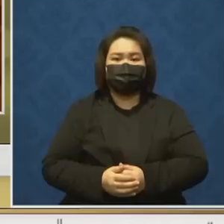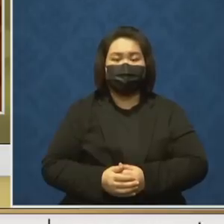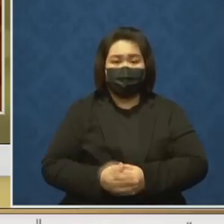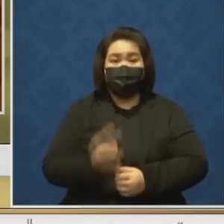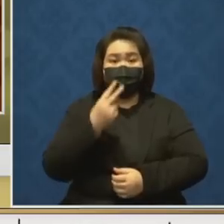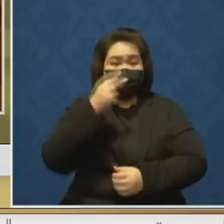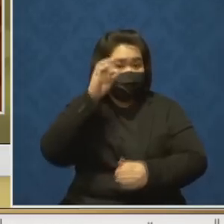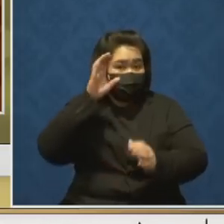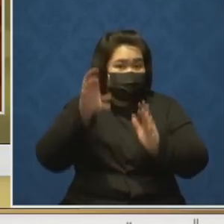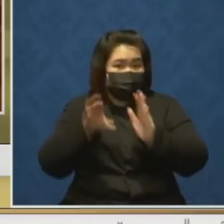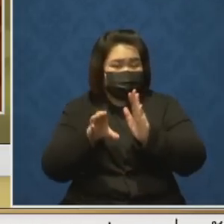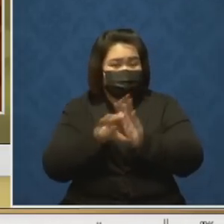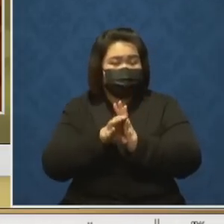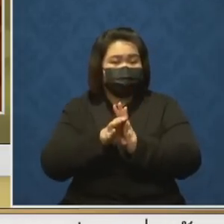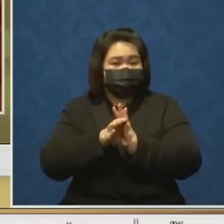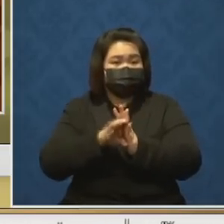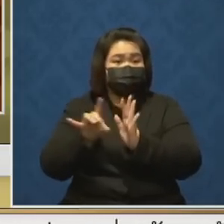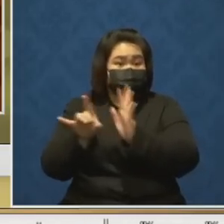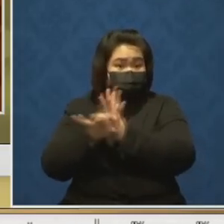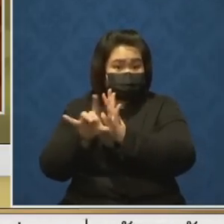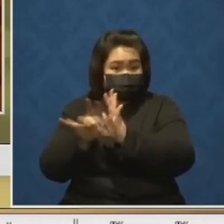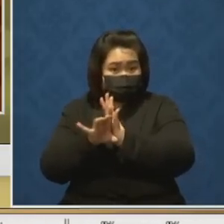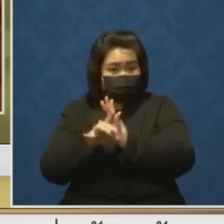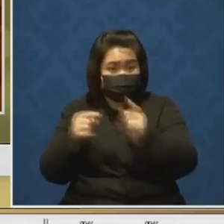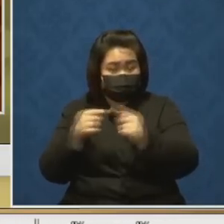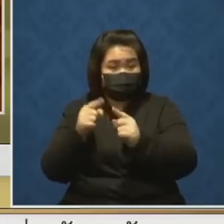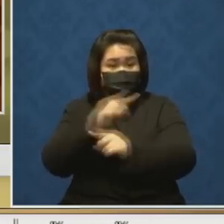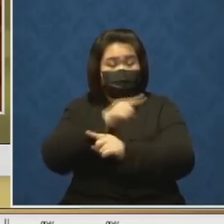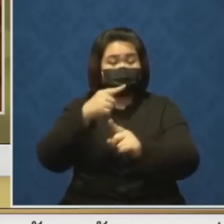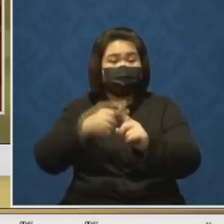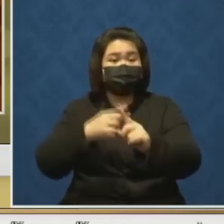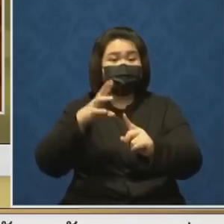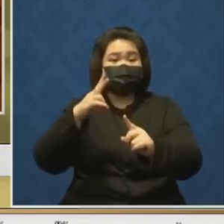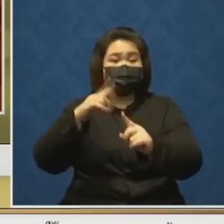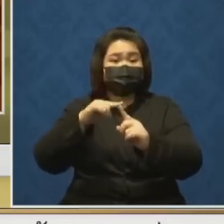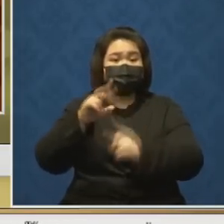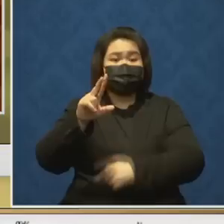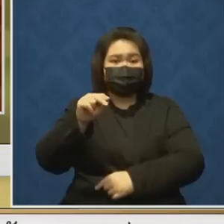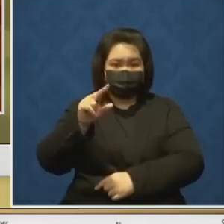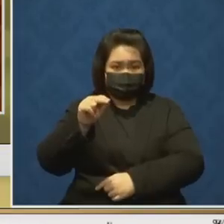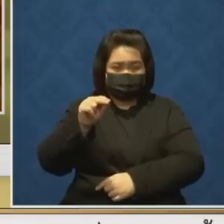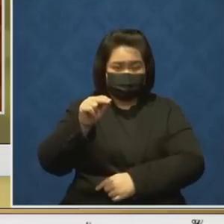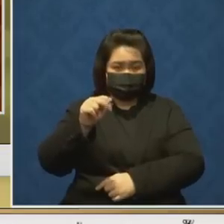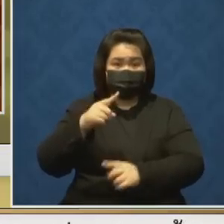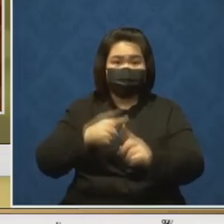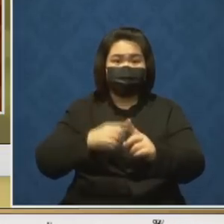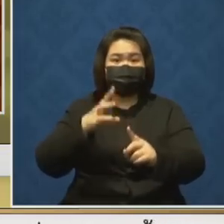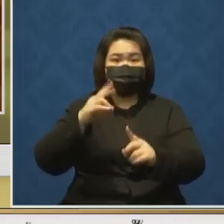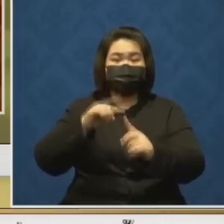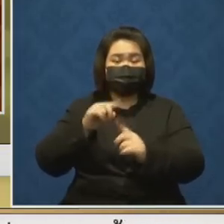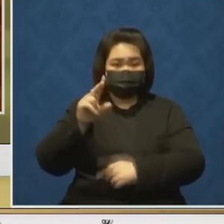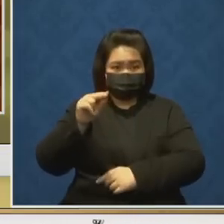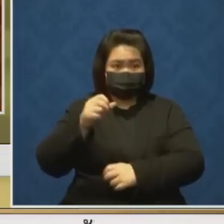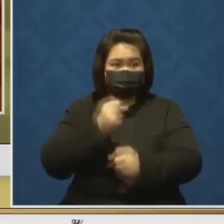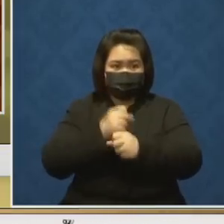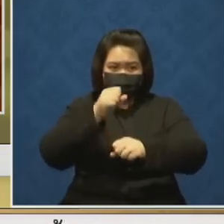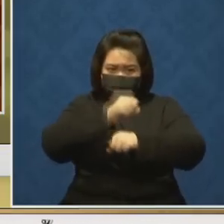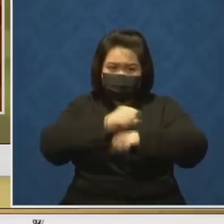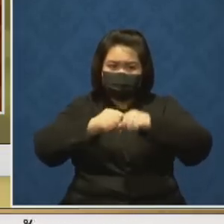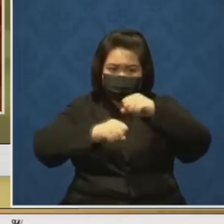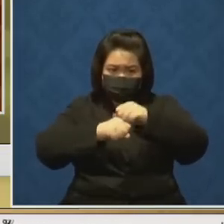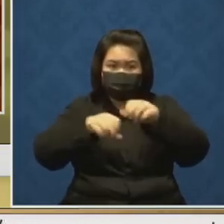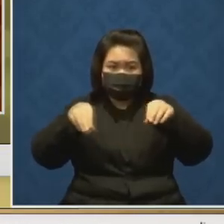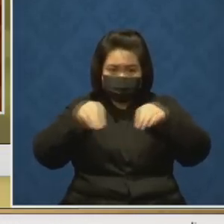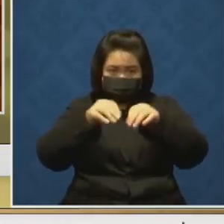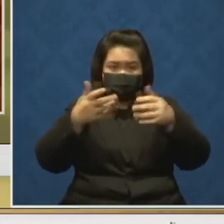ดูทภพสุดท้ายนะคะเป็ภาพถ่ายทานเดาเทียมเมวที่ 30 กรัฎาคม30 กรัฎาคมนี้สรางเกอบจะเสรจแล้วนะโ